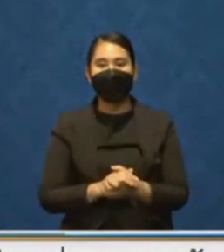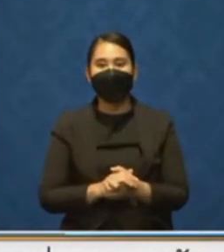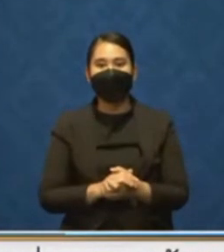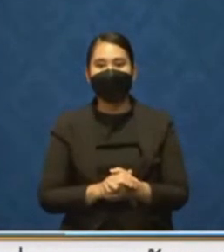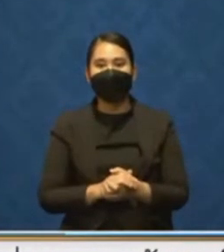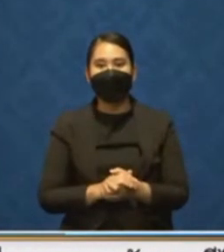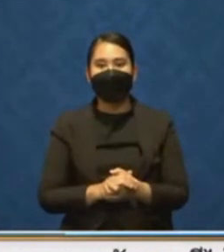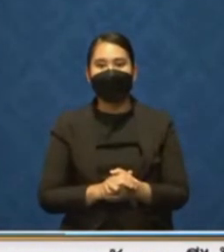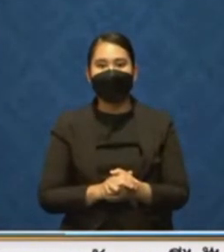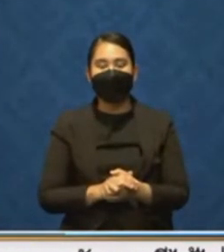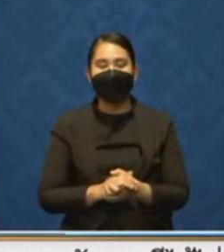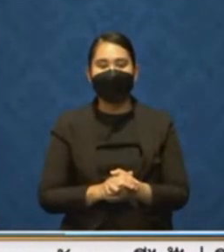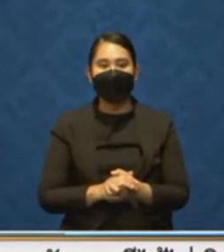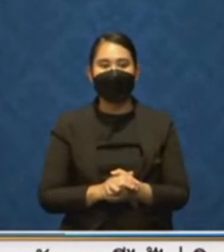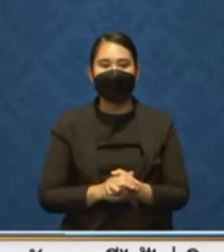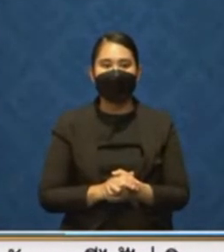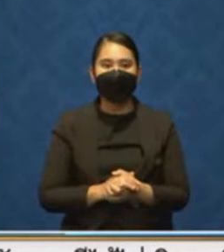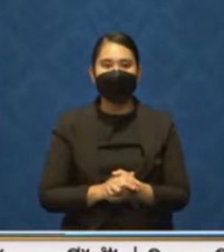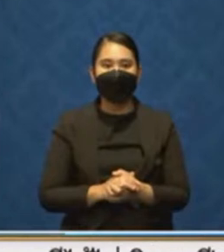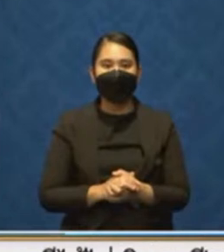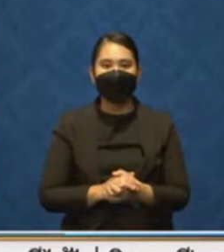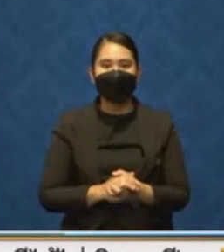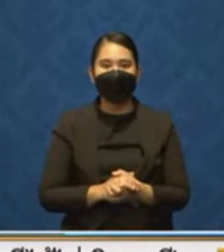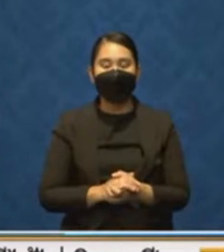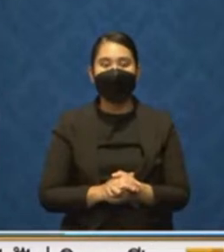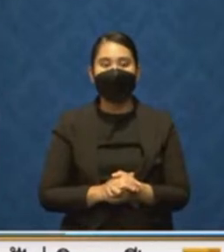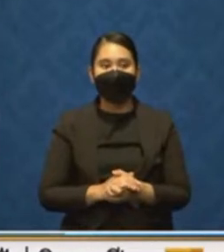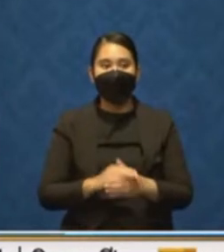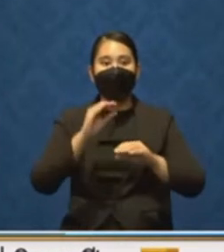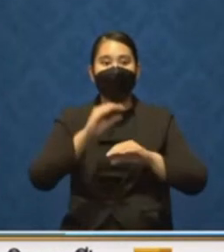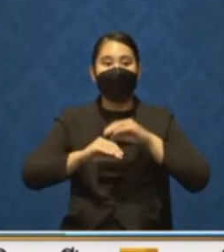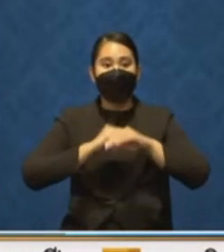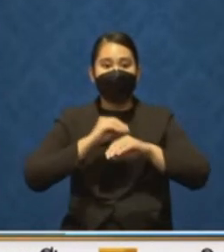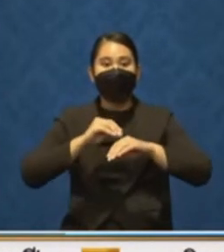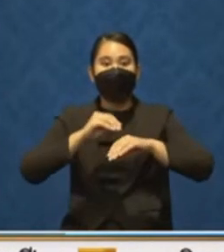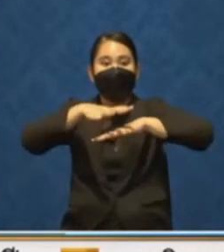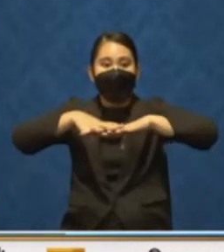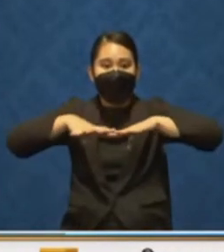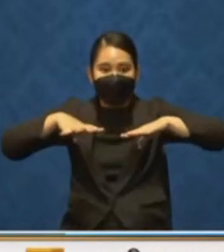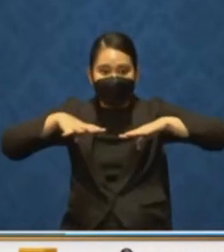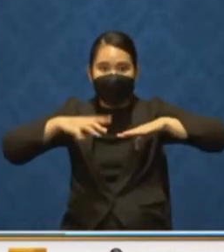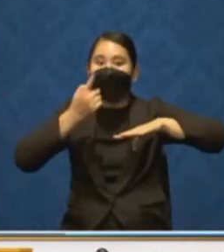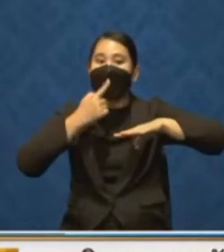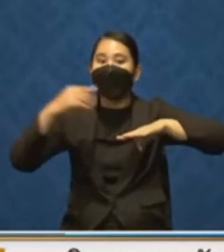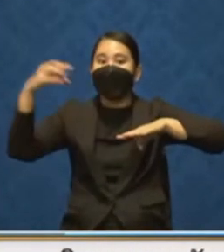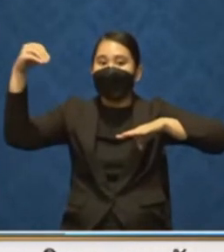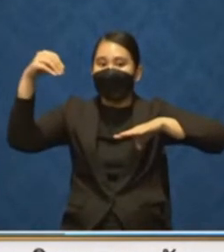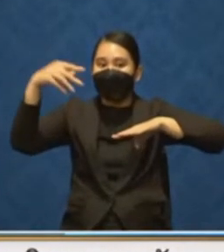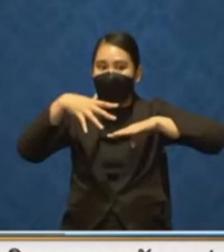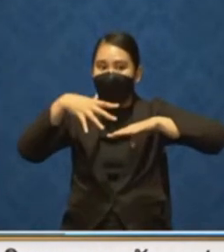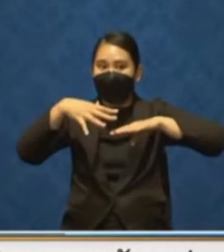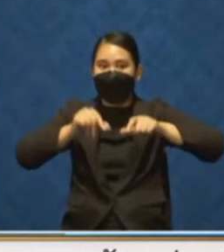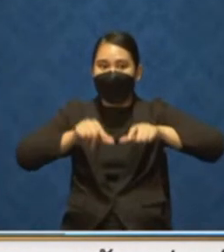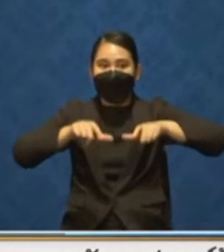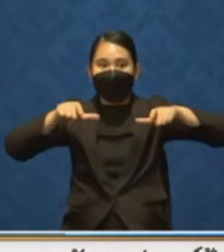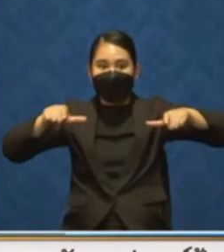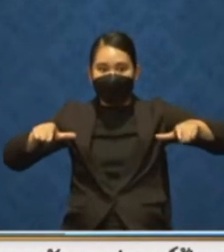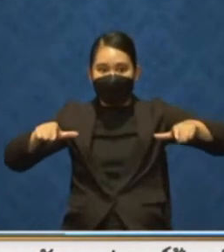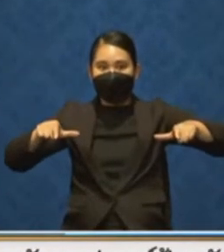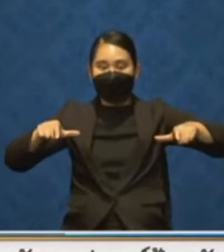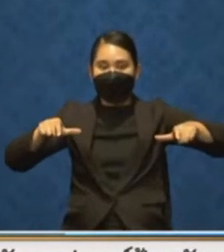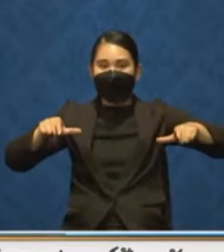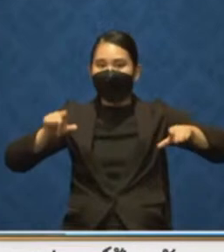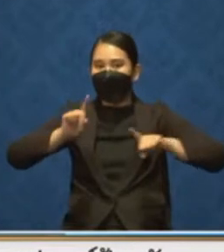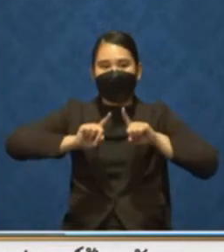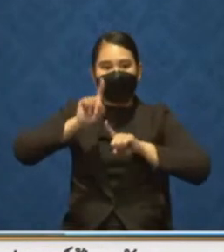เสื้อโครงการตัวละร้อยฟ้าโซล่าความลอยน้ำแบบไฮบริดที่ใหญ่ที่สุดในโลก